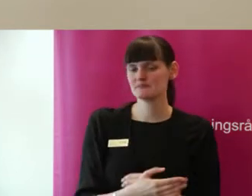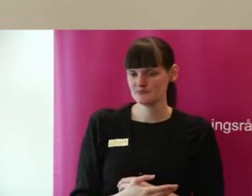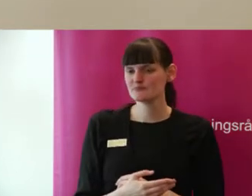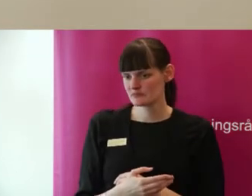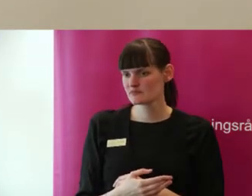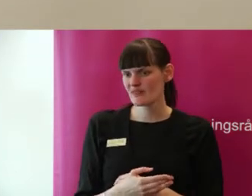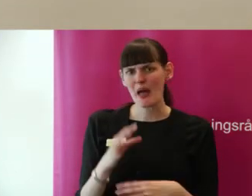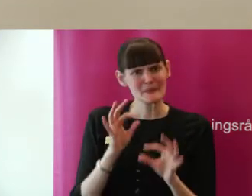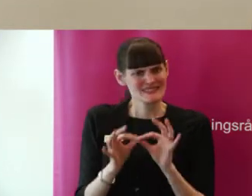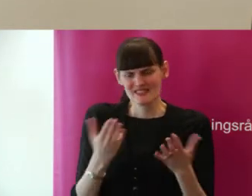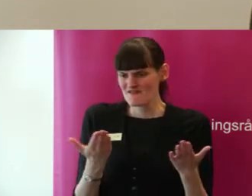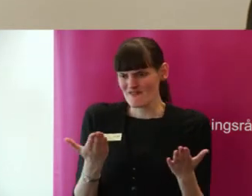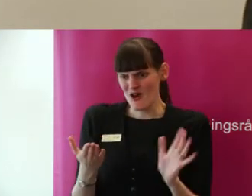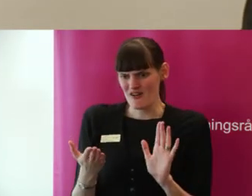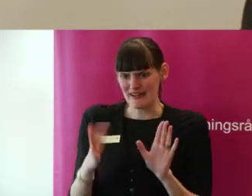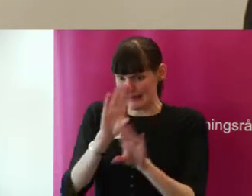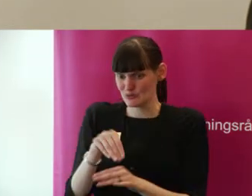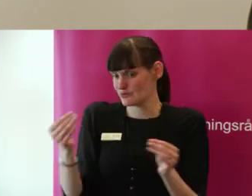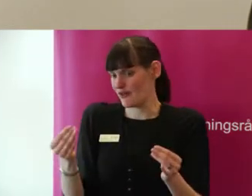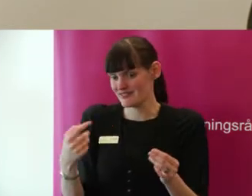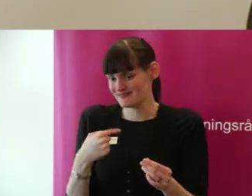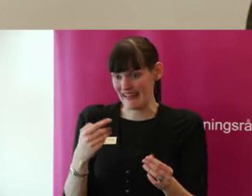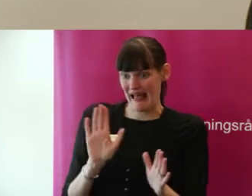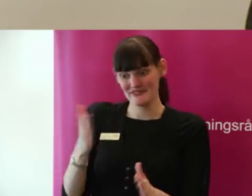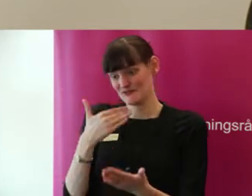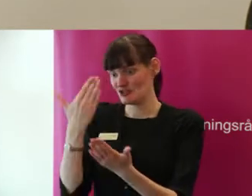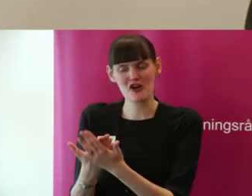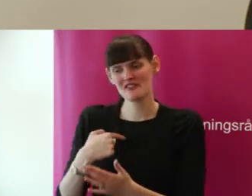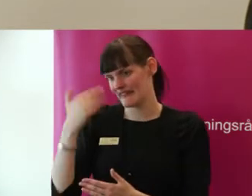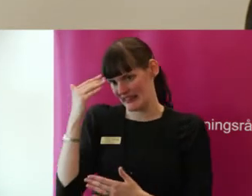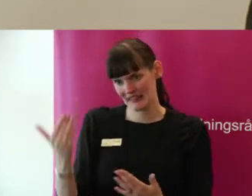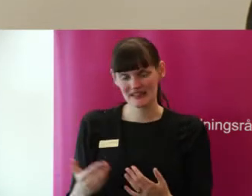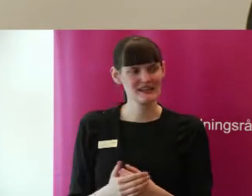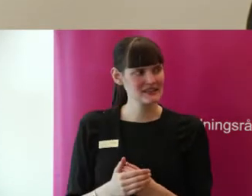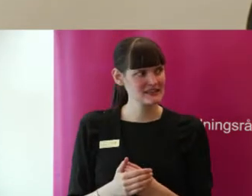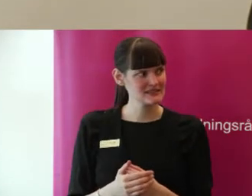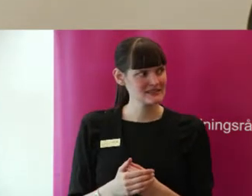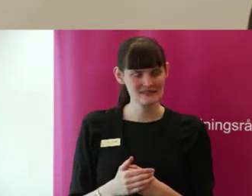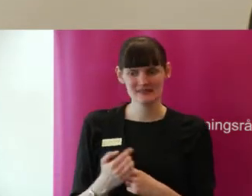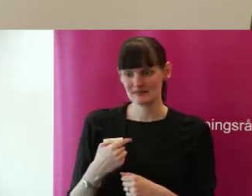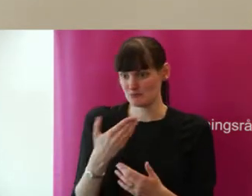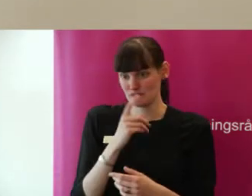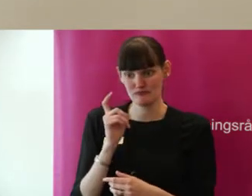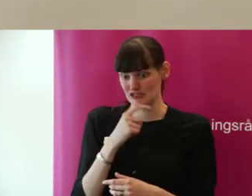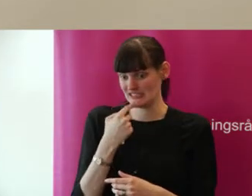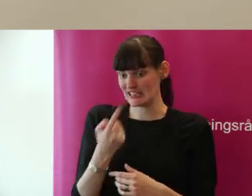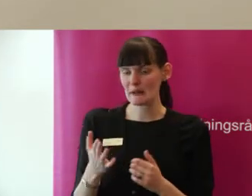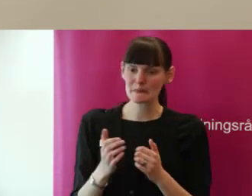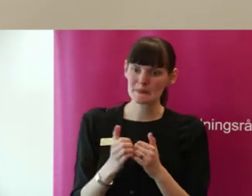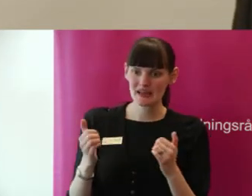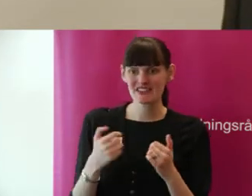Exakt vad han kommer komma fram till som förslag, det kan jag inte säga, om jag ens vet det, även om jag har väl